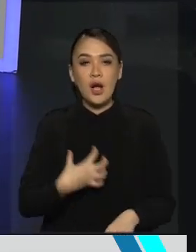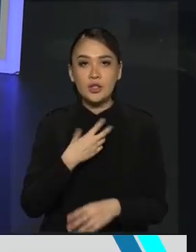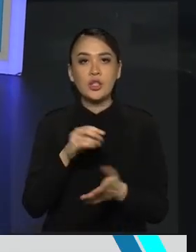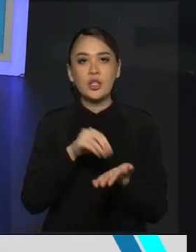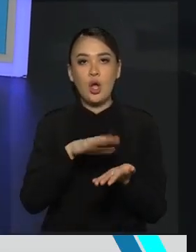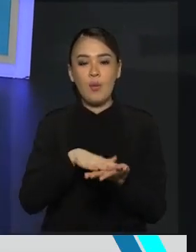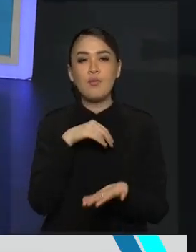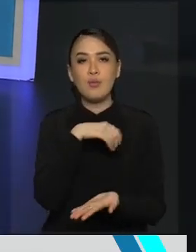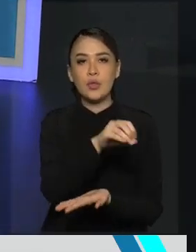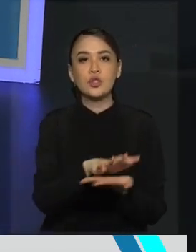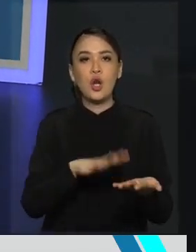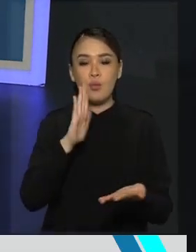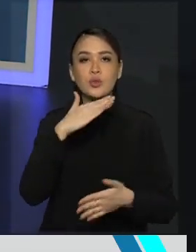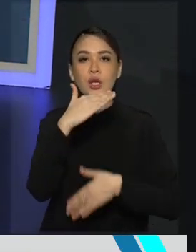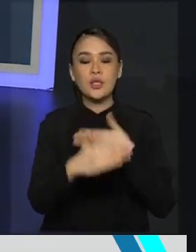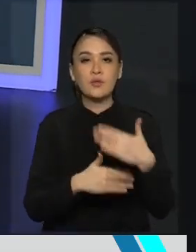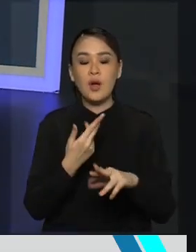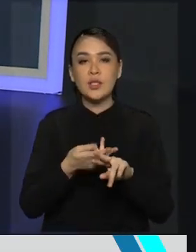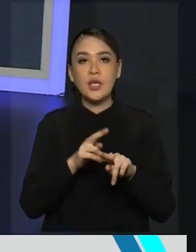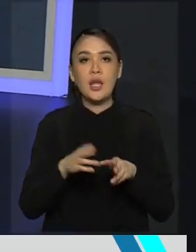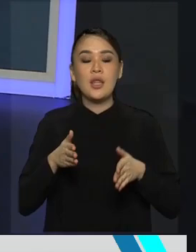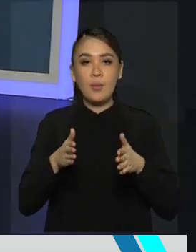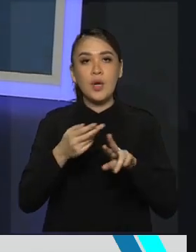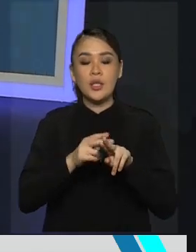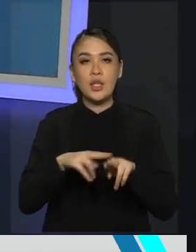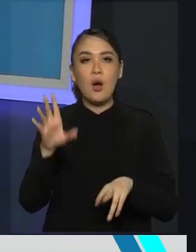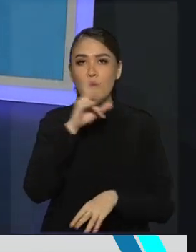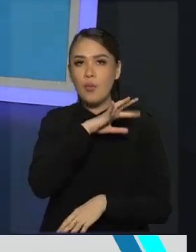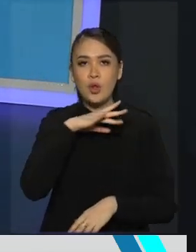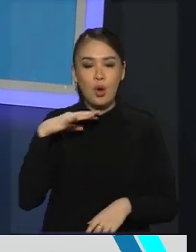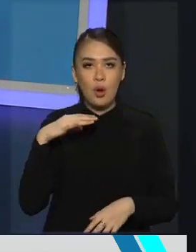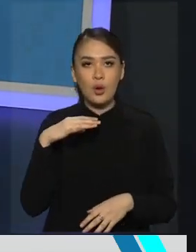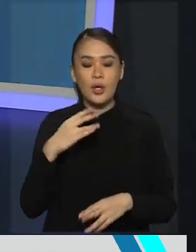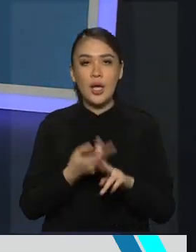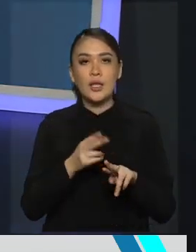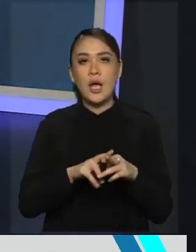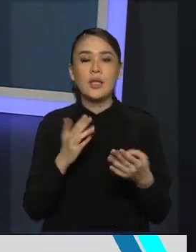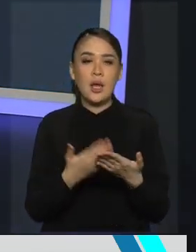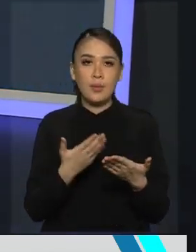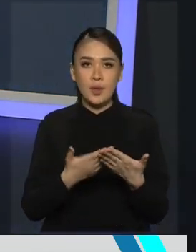буду продолжать развивать. Таких направлений достаточно много. Например,